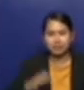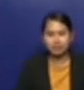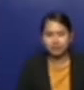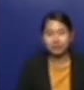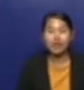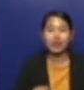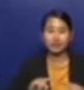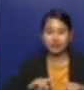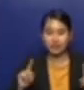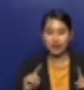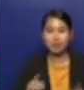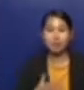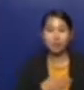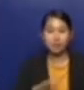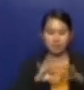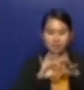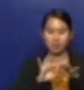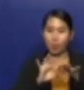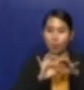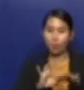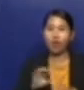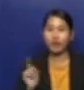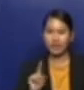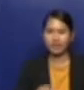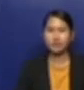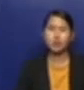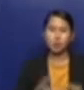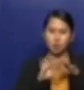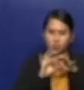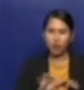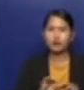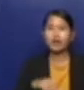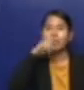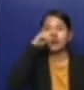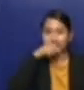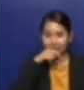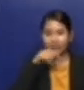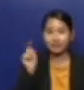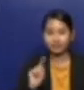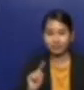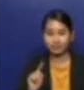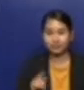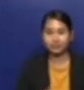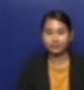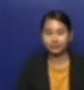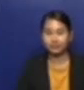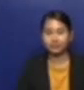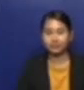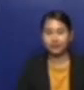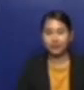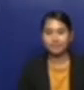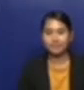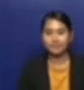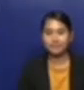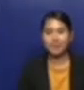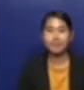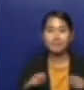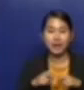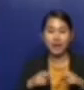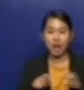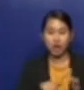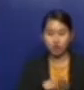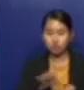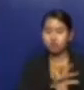ต่สิ่งที่ผมเป็นห่วงกับบ้านเมืองตั้งแต่เริ่มที่จะเกิดสถานการณ์โควิดหรือ